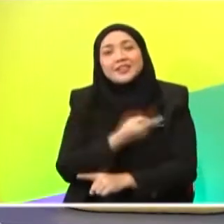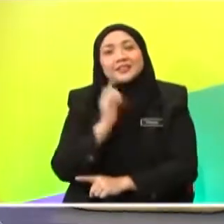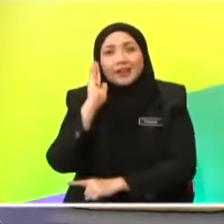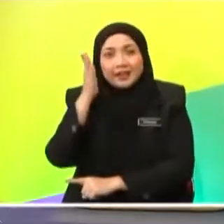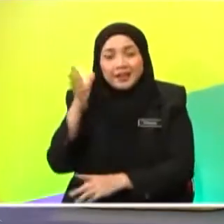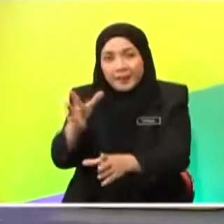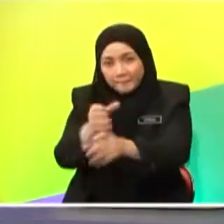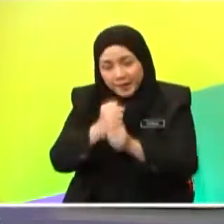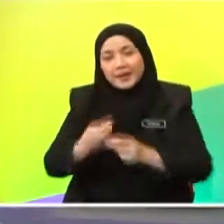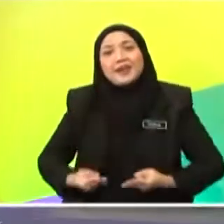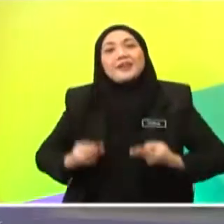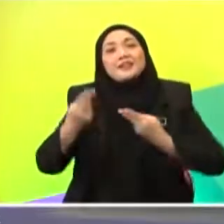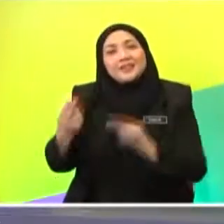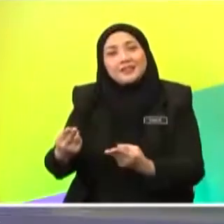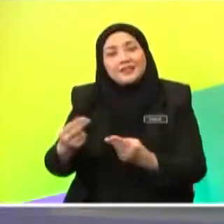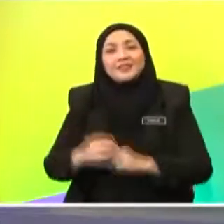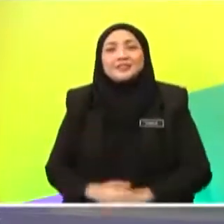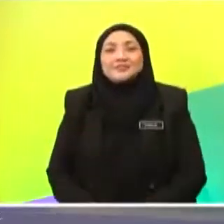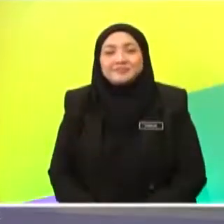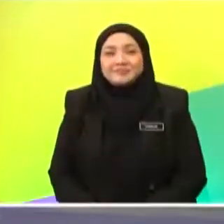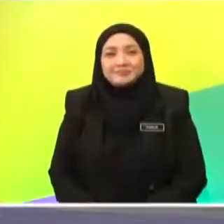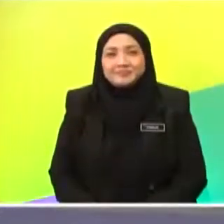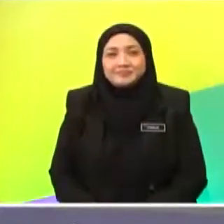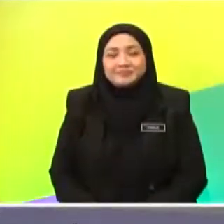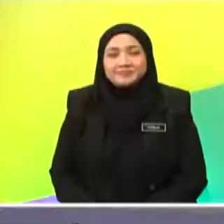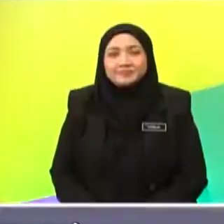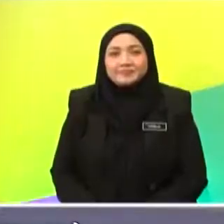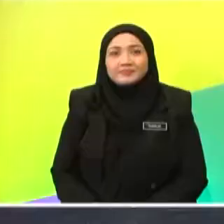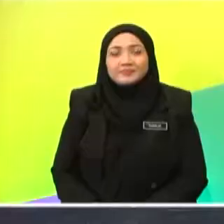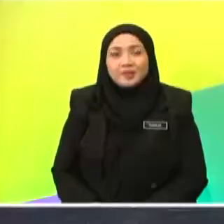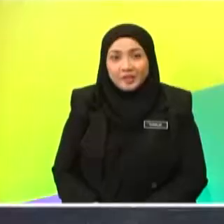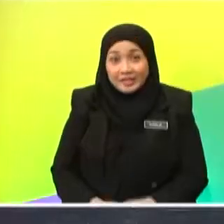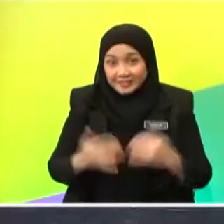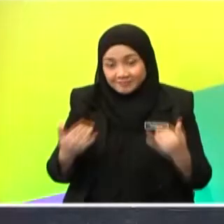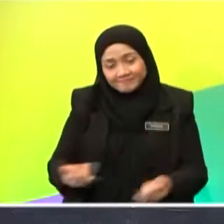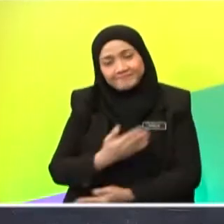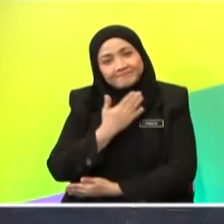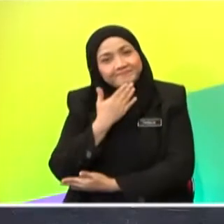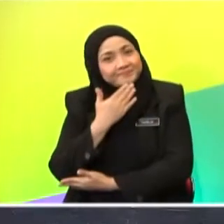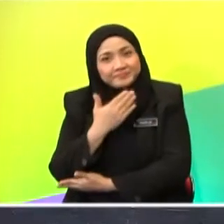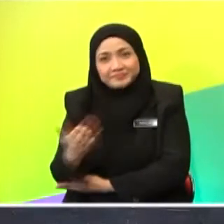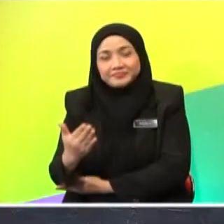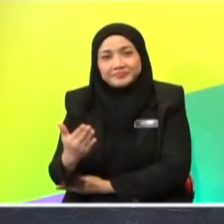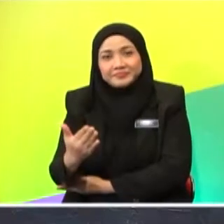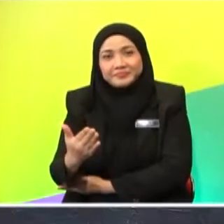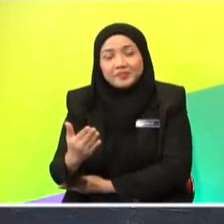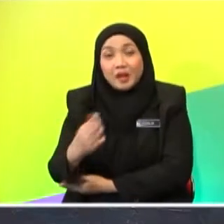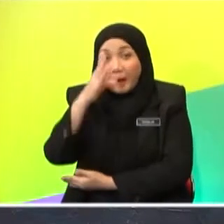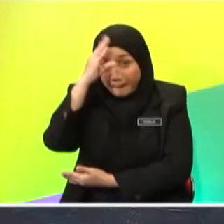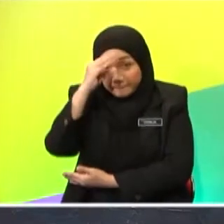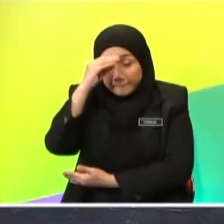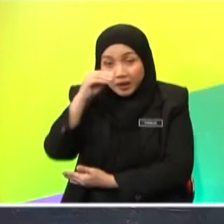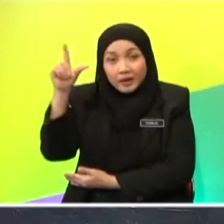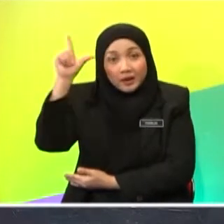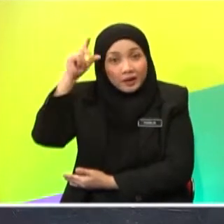ganjaran betul kecil tuh nyo kece gue kece gue terima kasih Jadi saya pun Dah Jawab dengan betul cukup